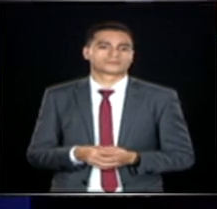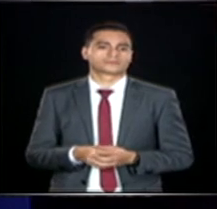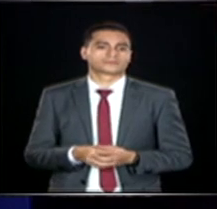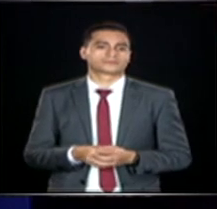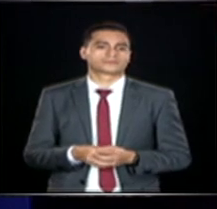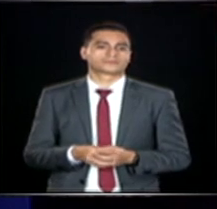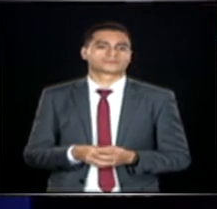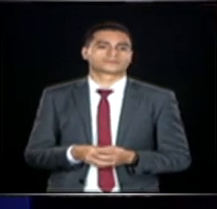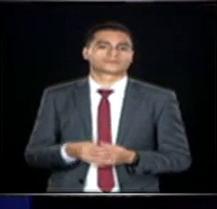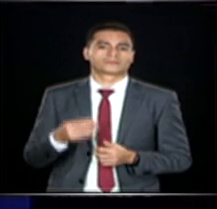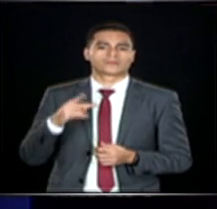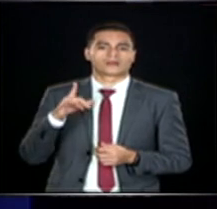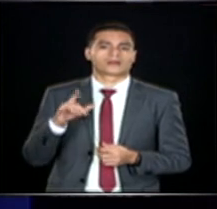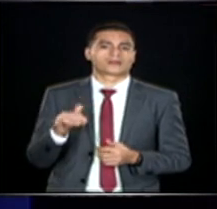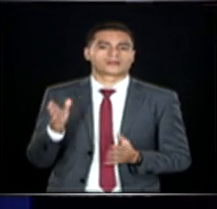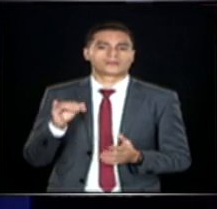علي مبخوت